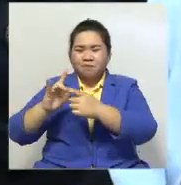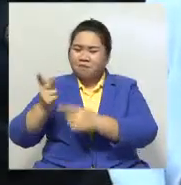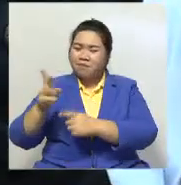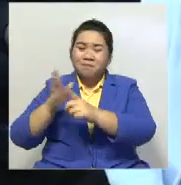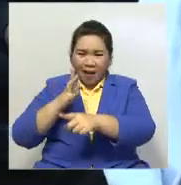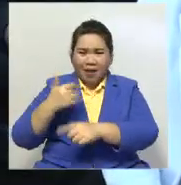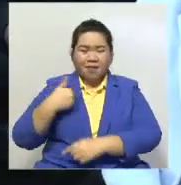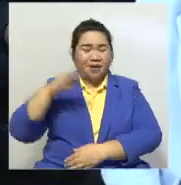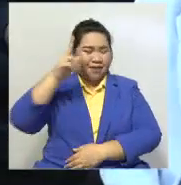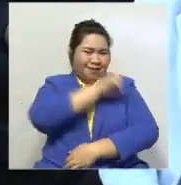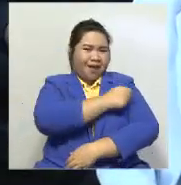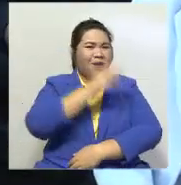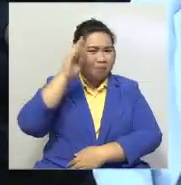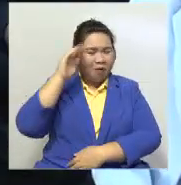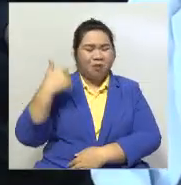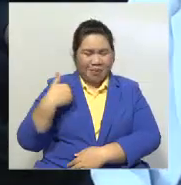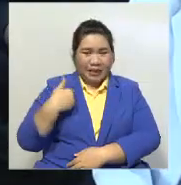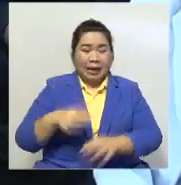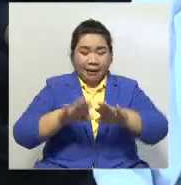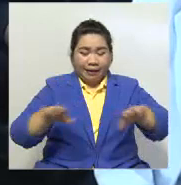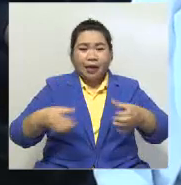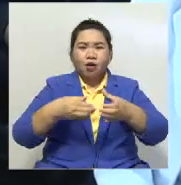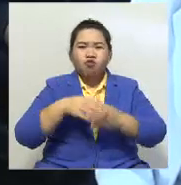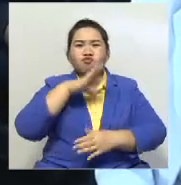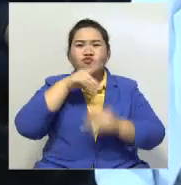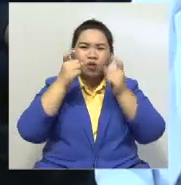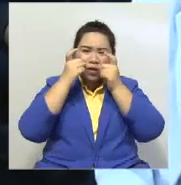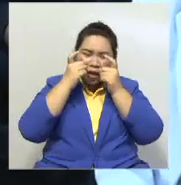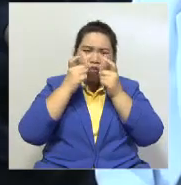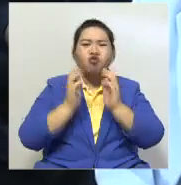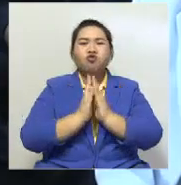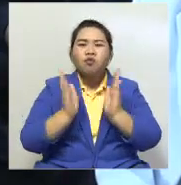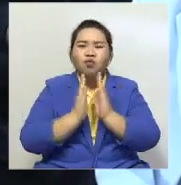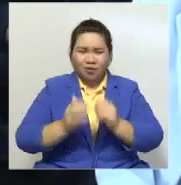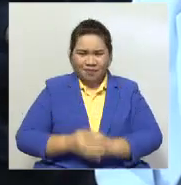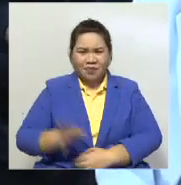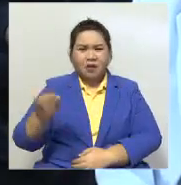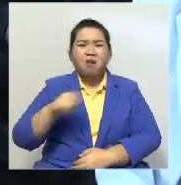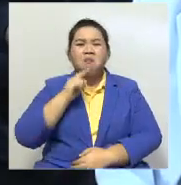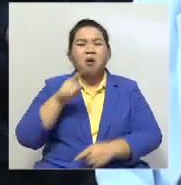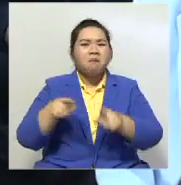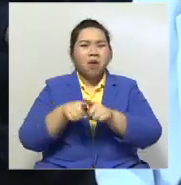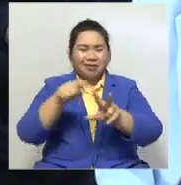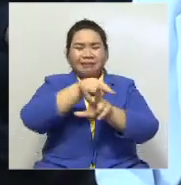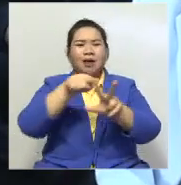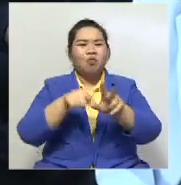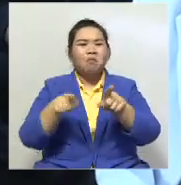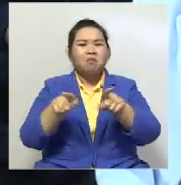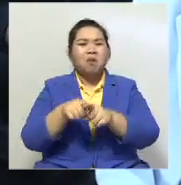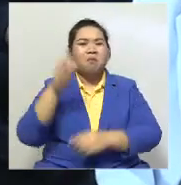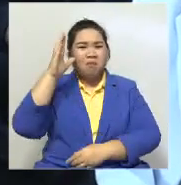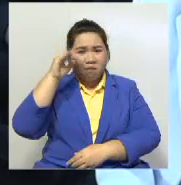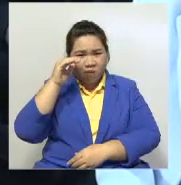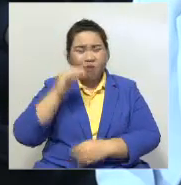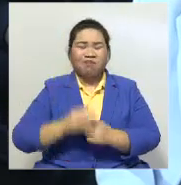มาชิกหมูป่าเองก็ได้พูดขอบคุณหน่วยซีลนะคะแล้วก็อันนี้น่ารักจริงๆยังเปรียบพี่หน่วยซีลว่าเป็นพ่อค่ะเพราะว่าตลอด9วัน